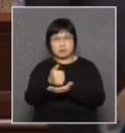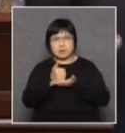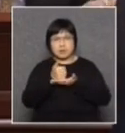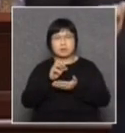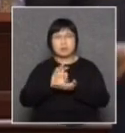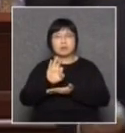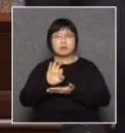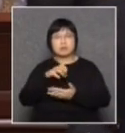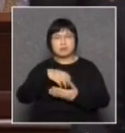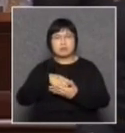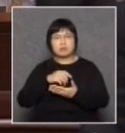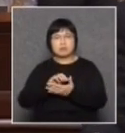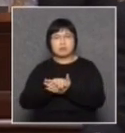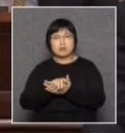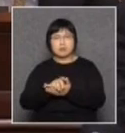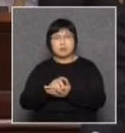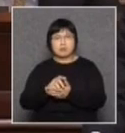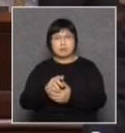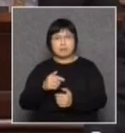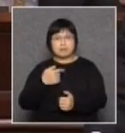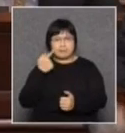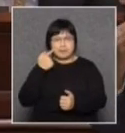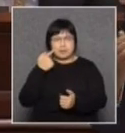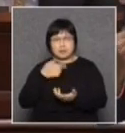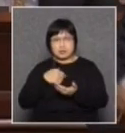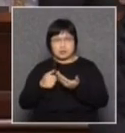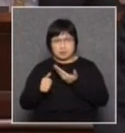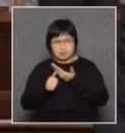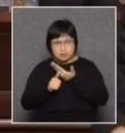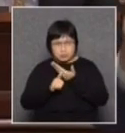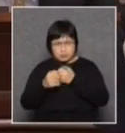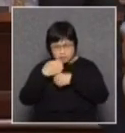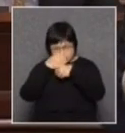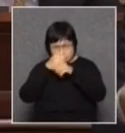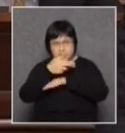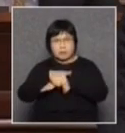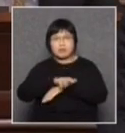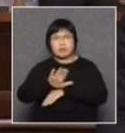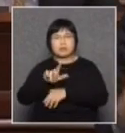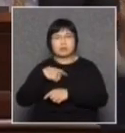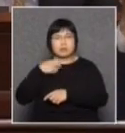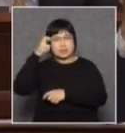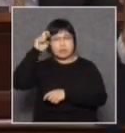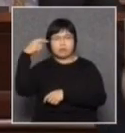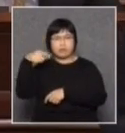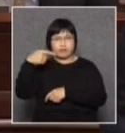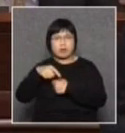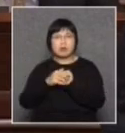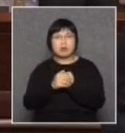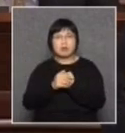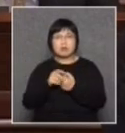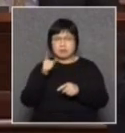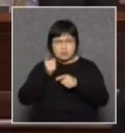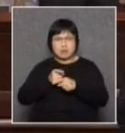之內咧唔會搞強制嘅驗毒計劃，只係做研究。嗱，呢個先係正式嘅立法